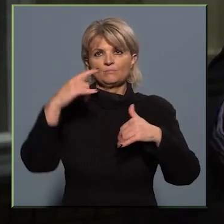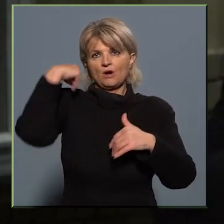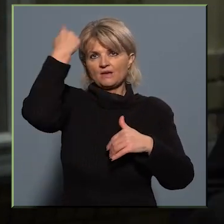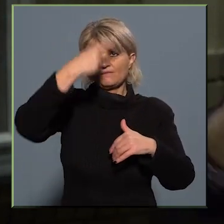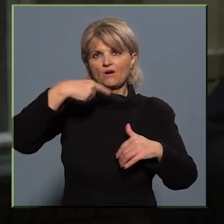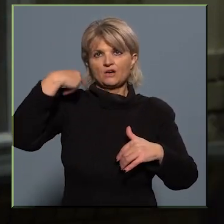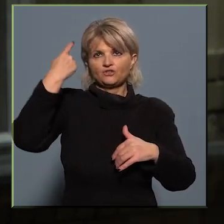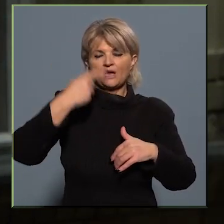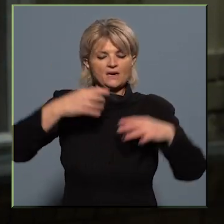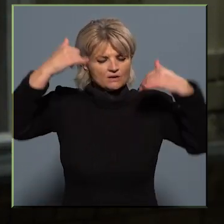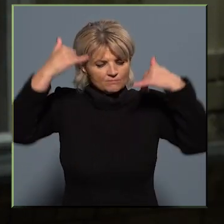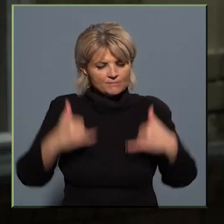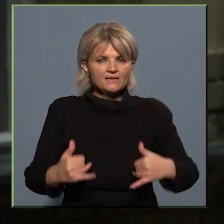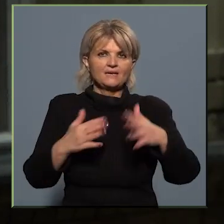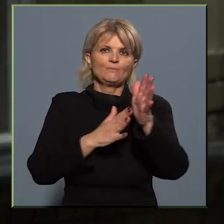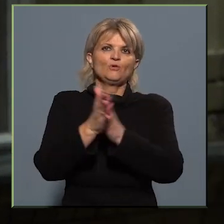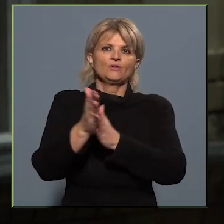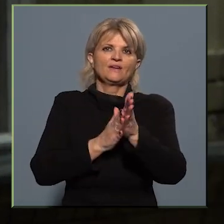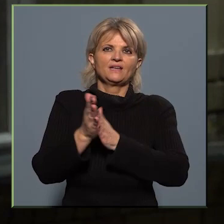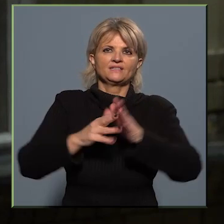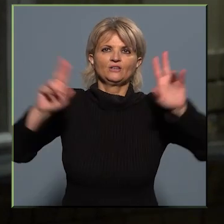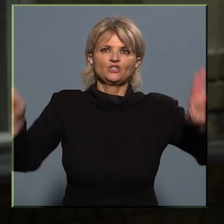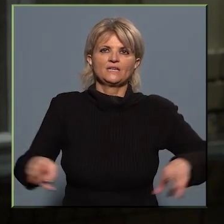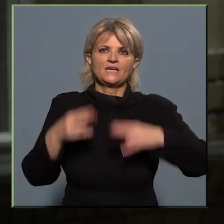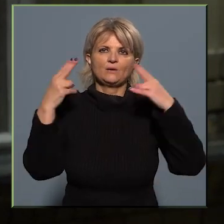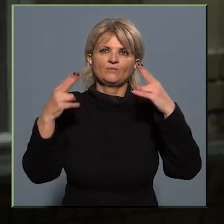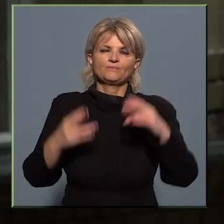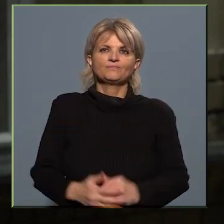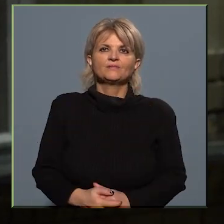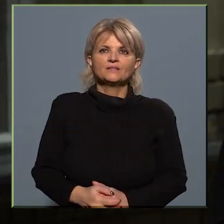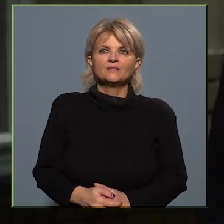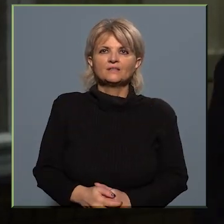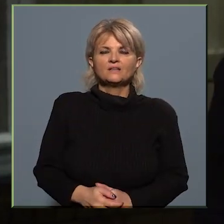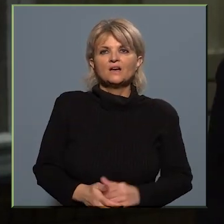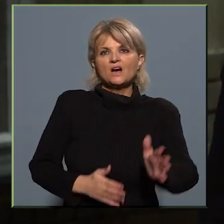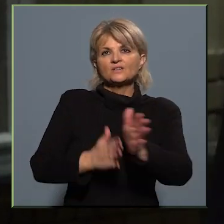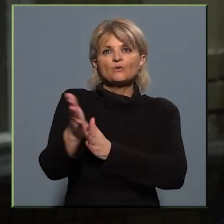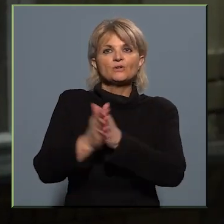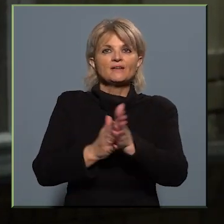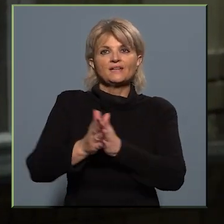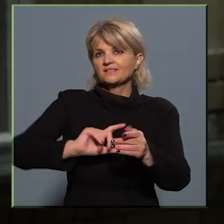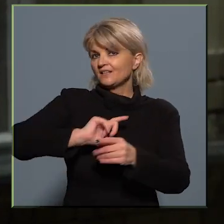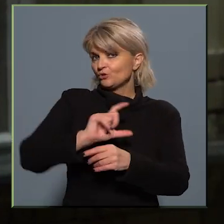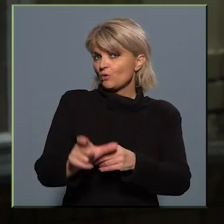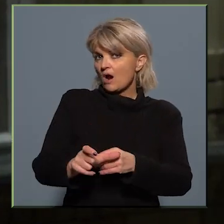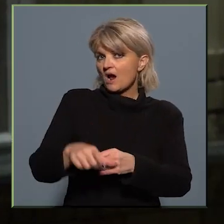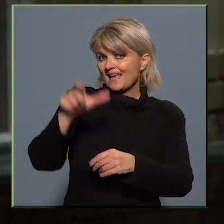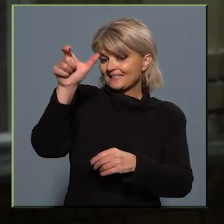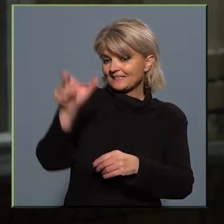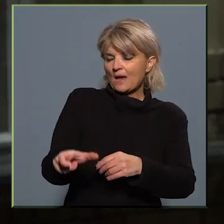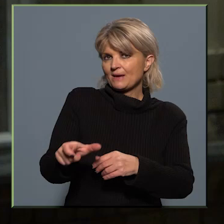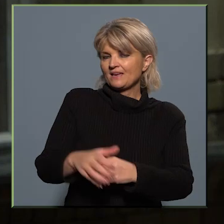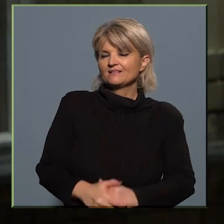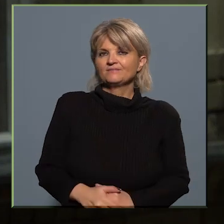egy mélyebb örvendezésre hív meg. Az örvendezés oka egy személy.